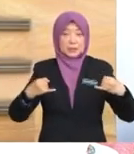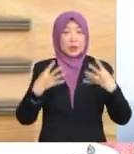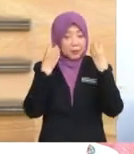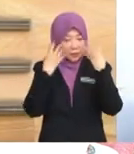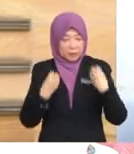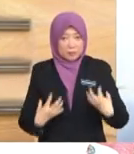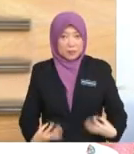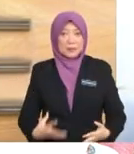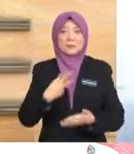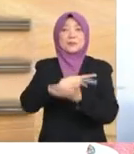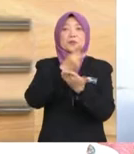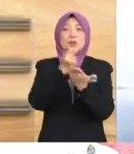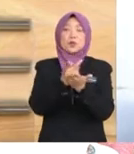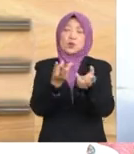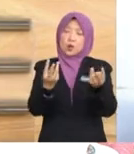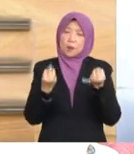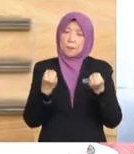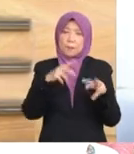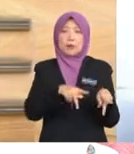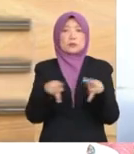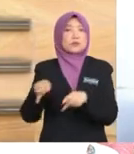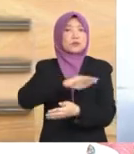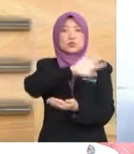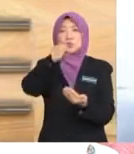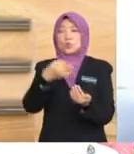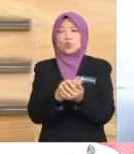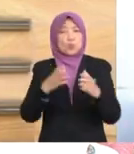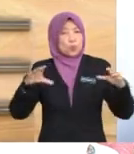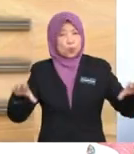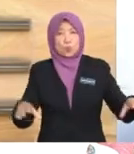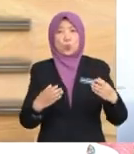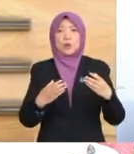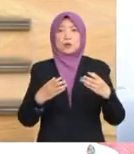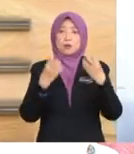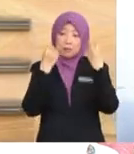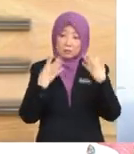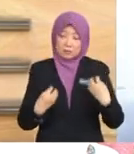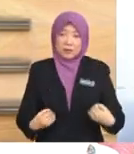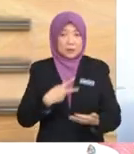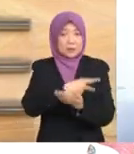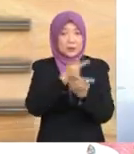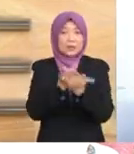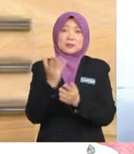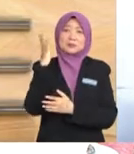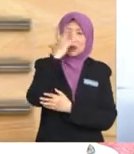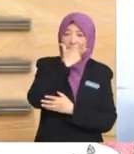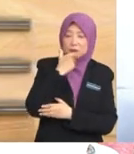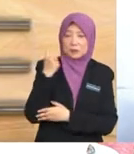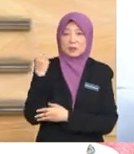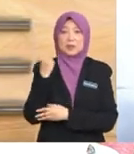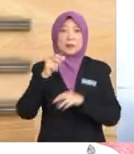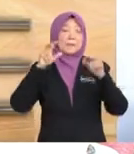nak murid-murid semua dapat menghasilkan hiasan kek yang cantik bertemakan selamat hari